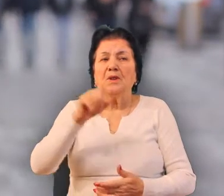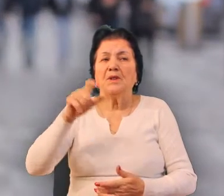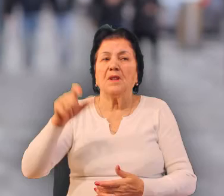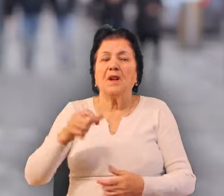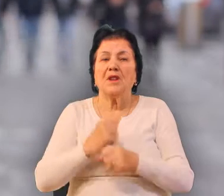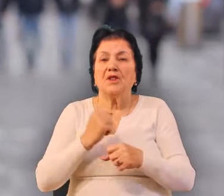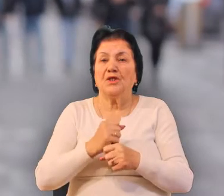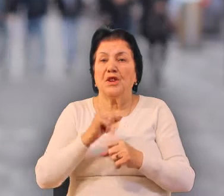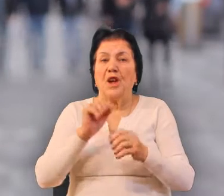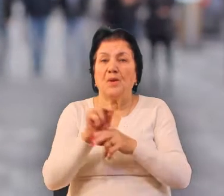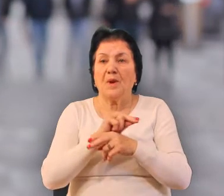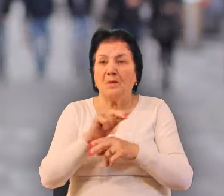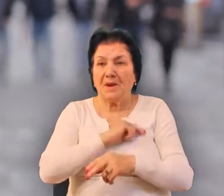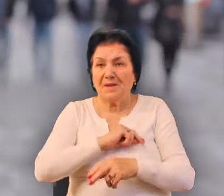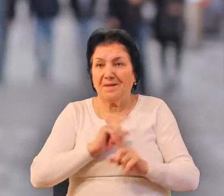Yəni, onlar üçün